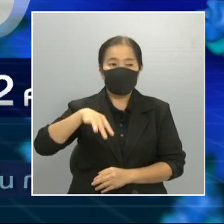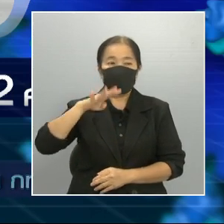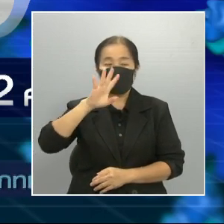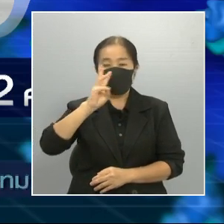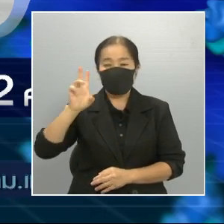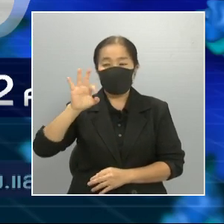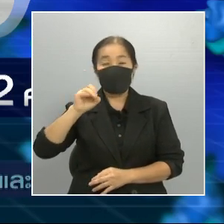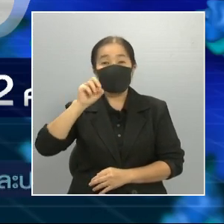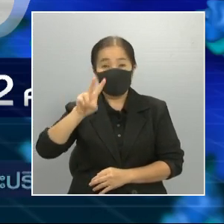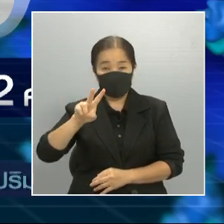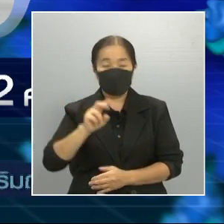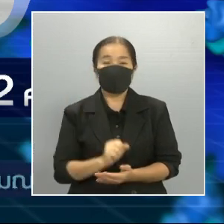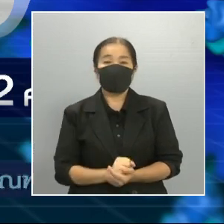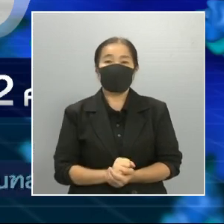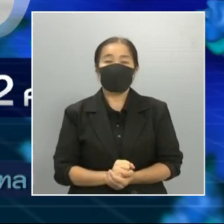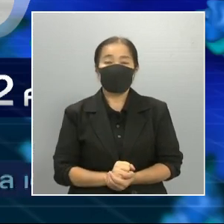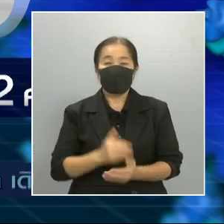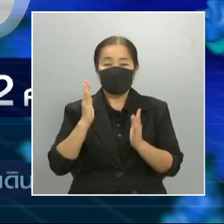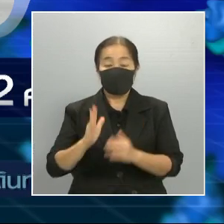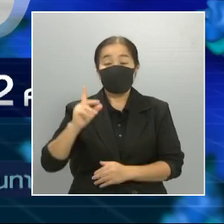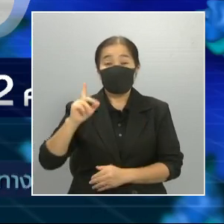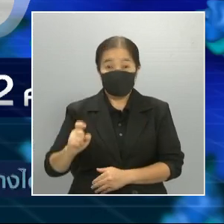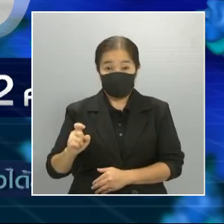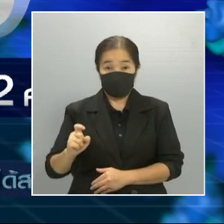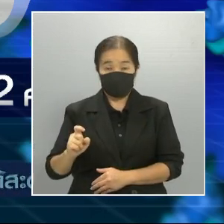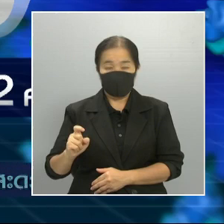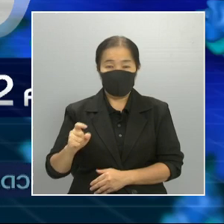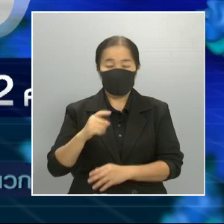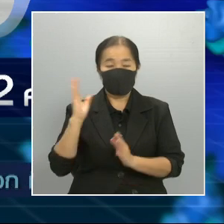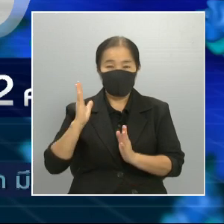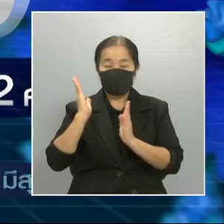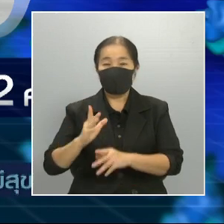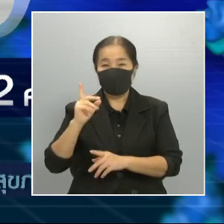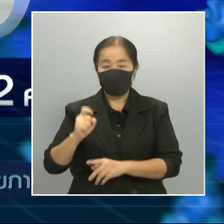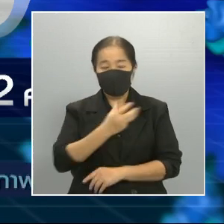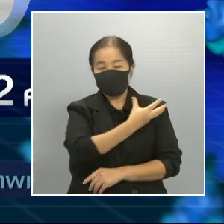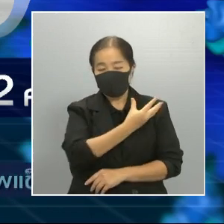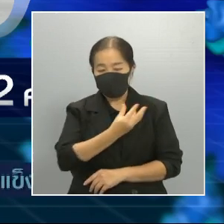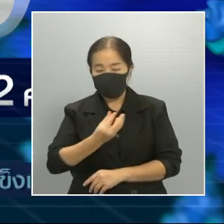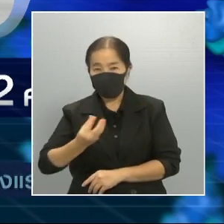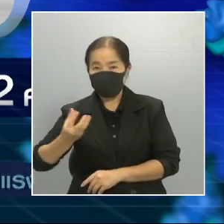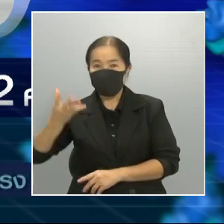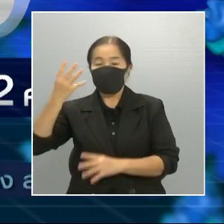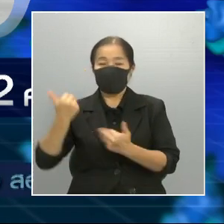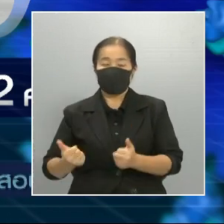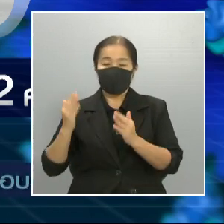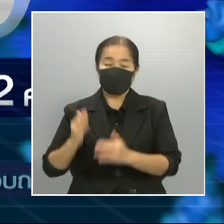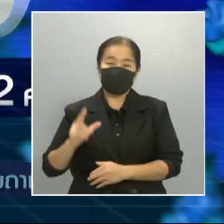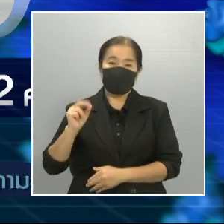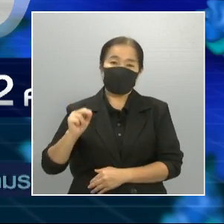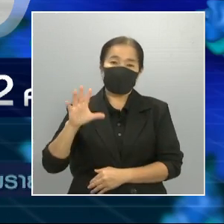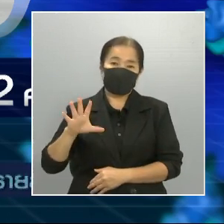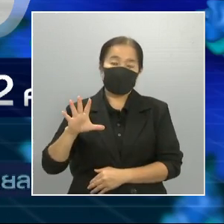ขณะที่อย่างที่บอกไปนะยอดผู้เสียชีวิตสูงสุดในการถ้าระบาดของไทยนะครับก็คือตอนนี้ 35คนนะต่อวัน